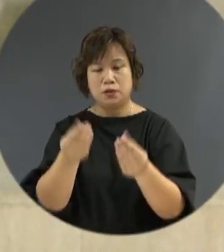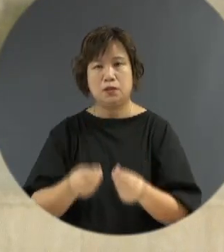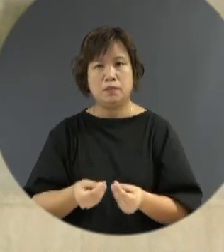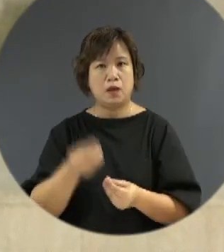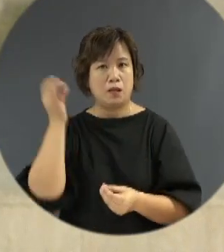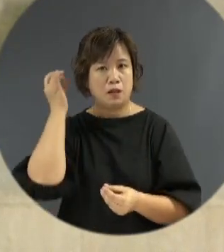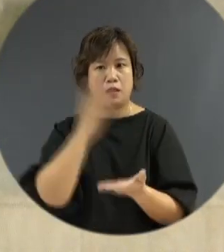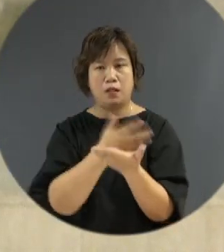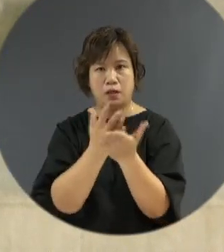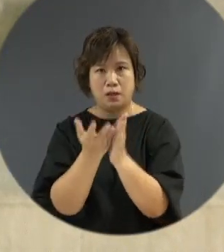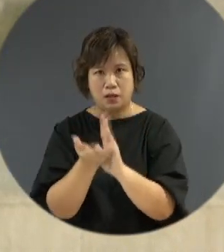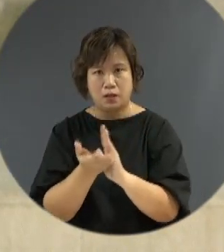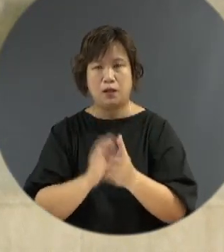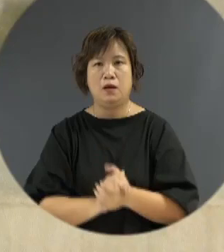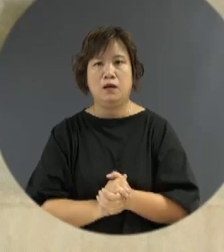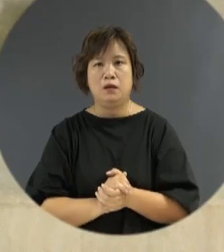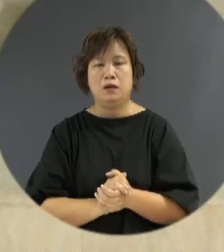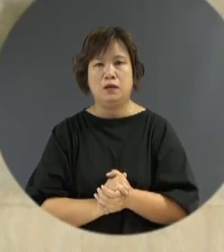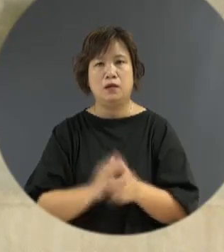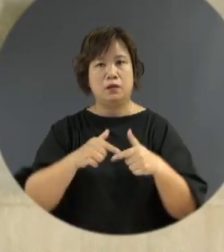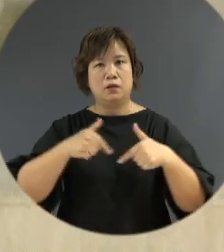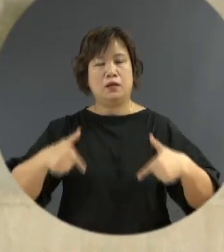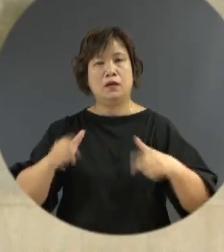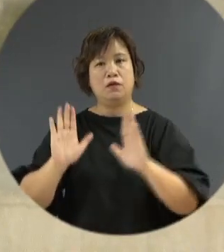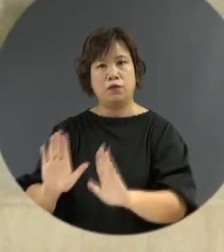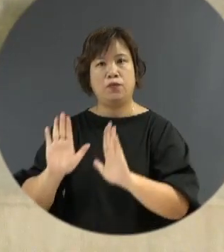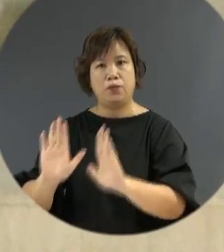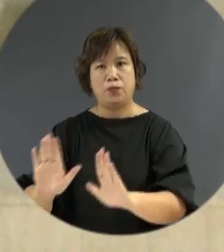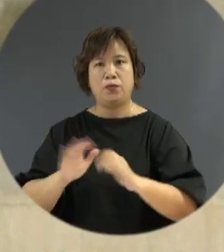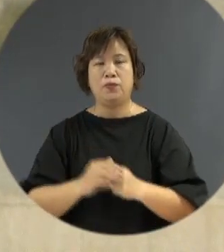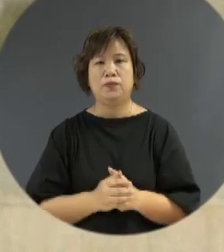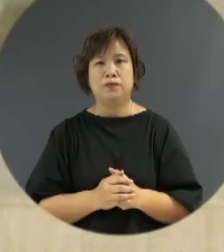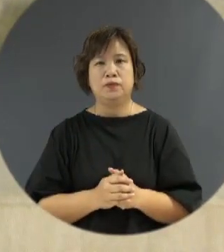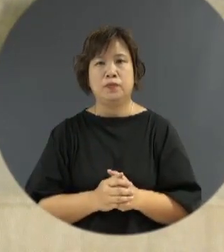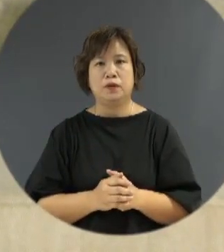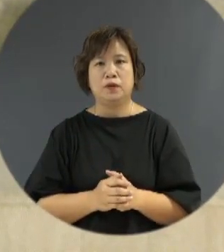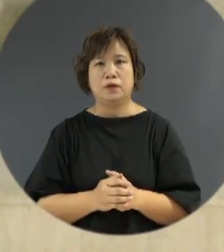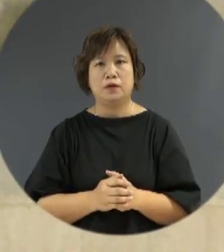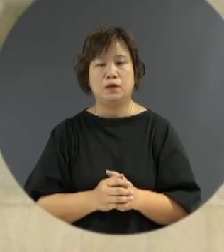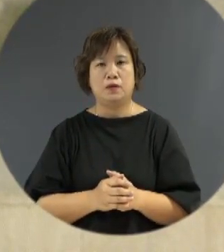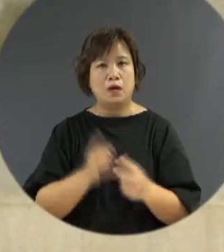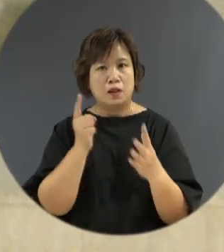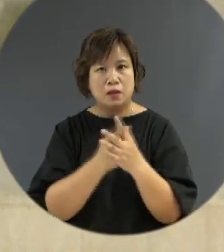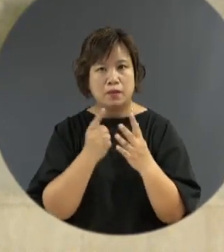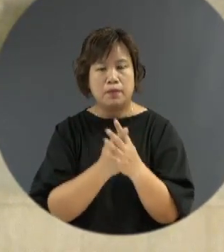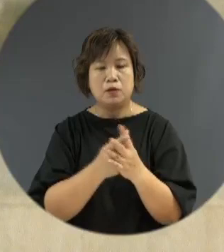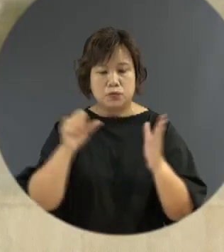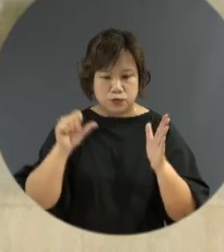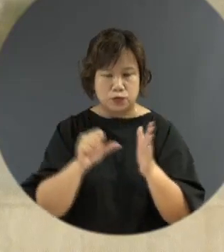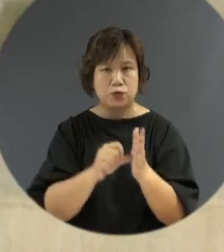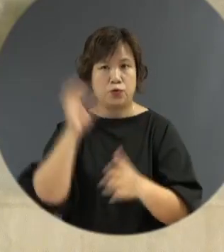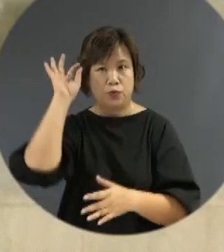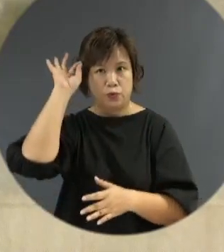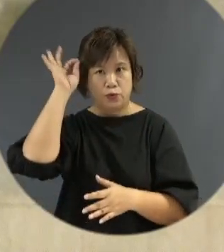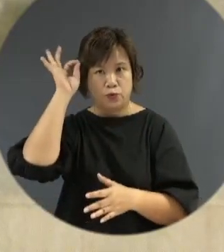见，使人勇于服务别人，尤其是最穷困